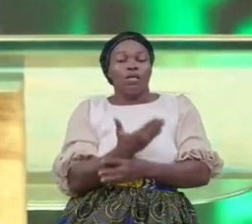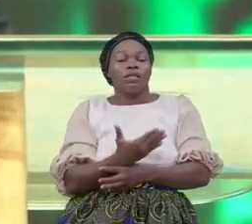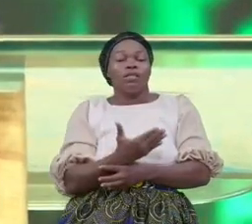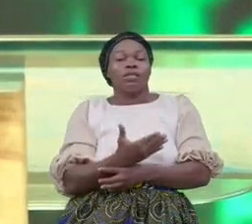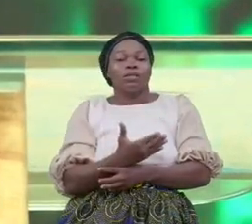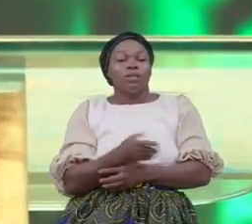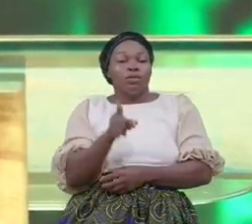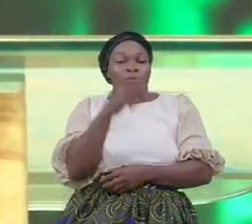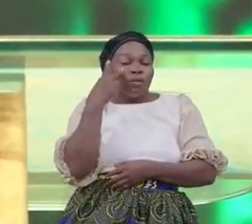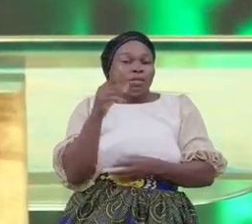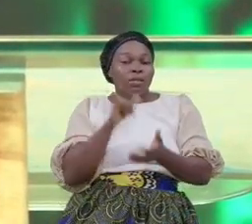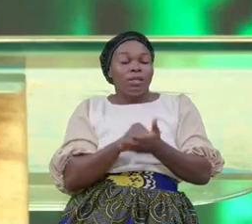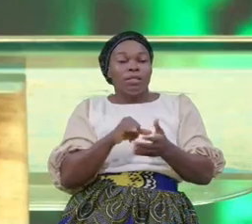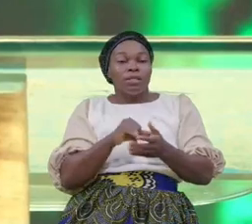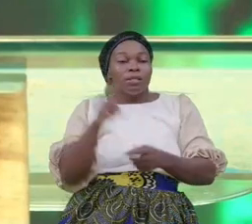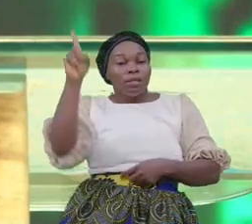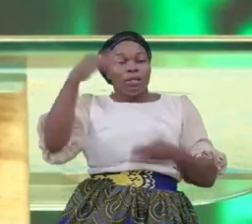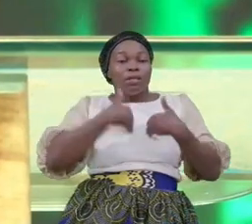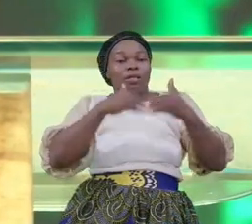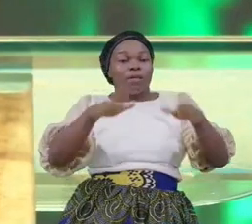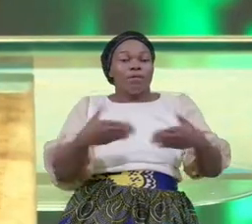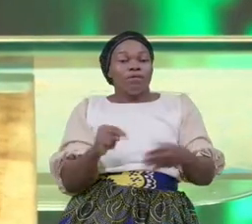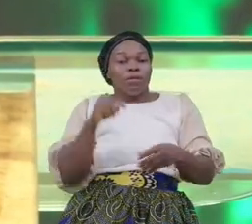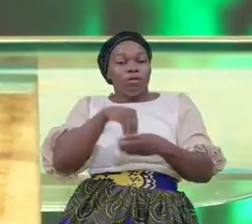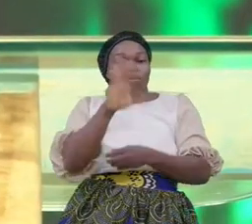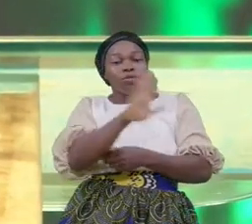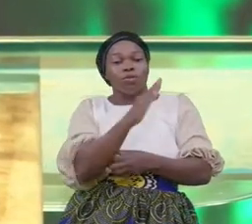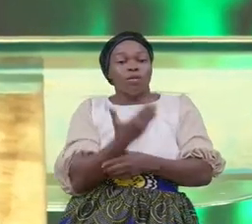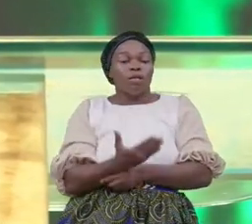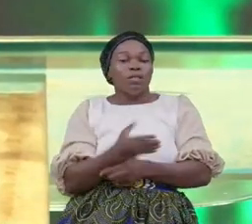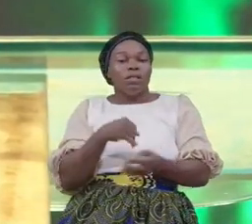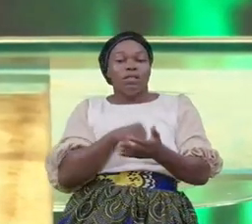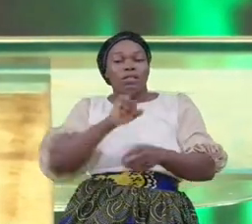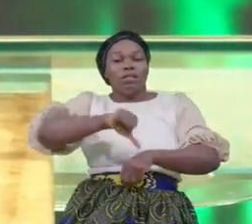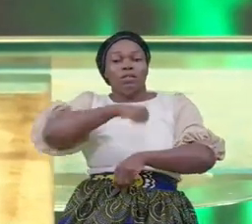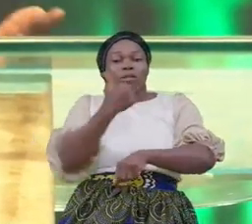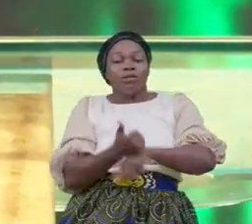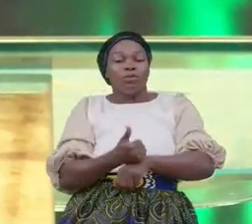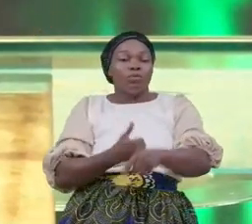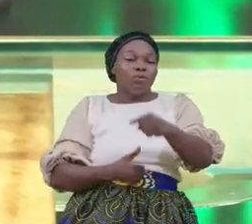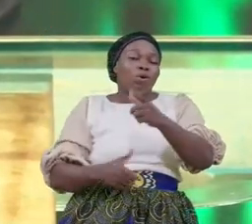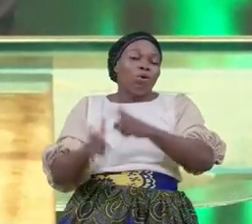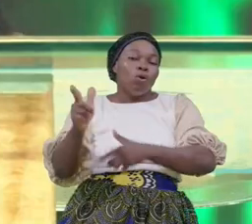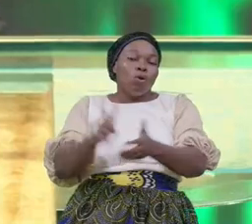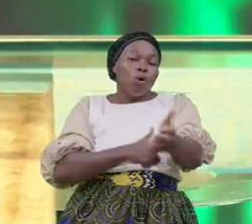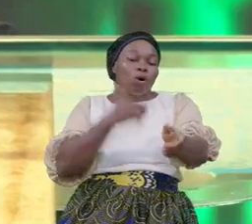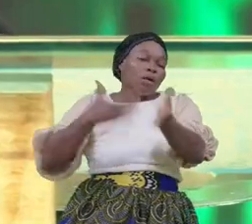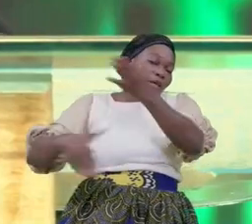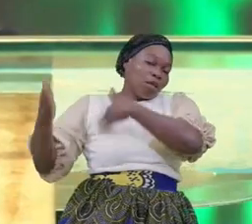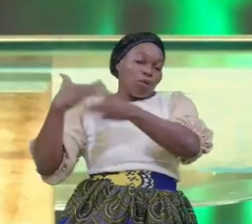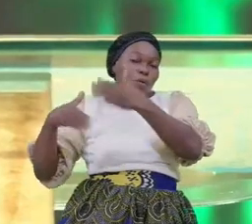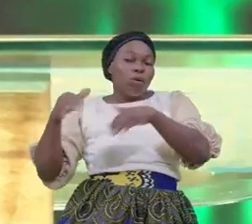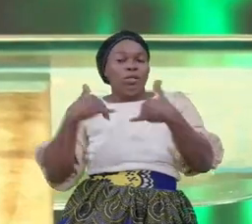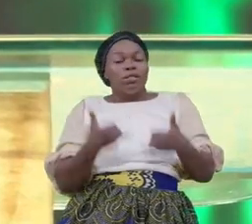vois, je livre entre tes mains. C'était réglé depuis fort longtemps. Maintenant, tout ce que Dieu